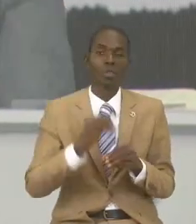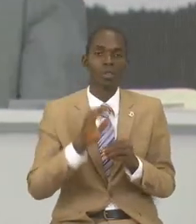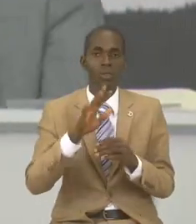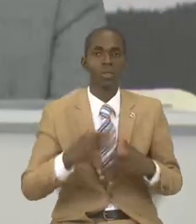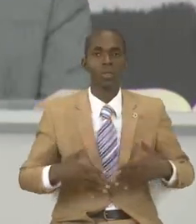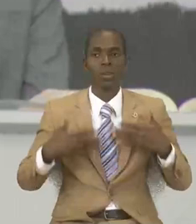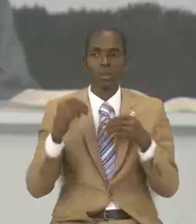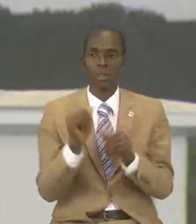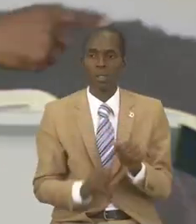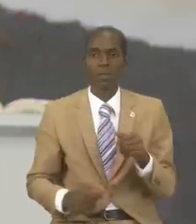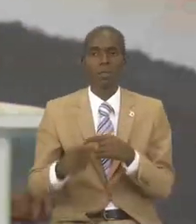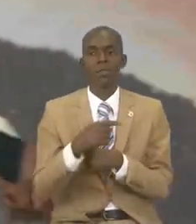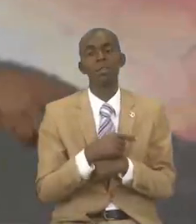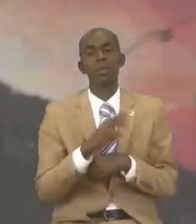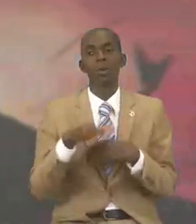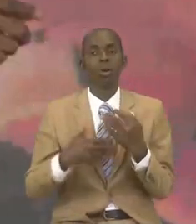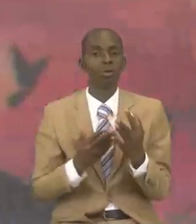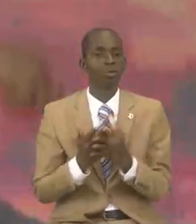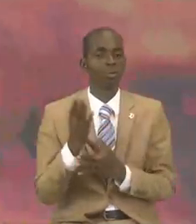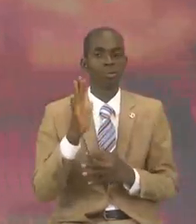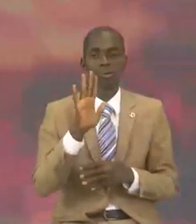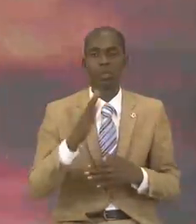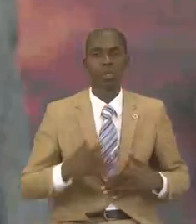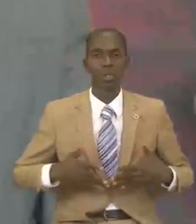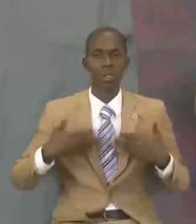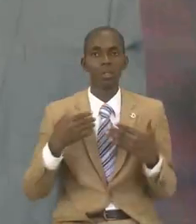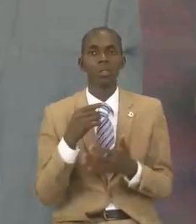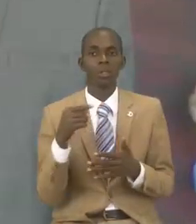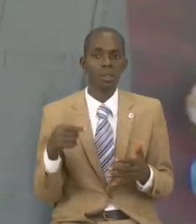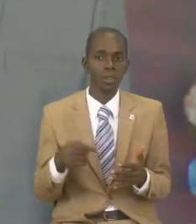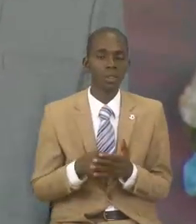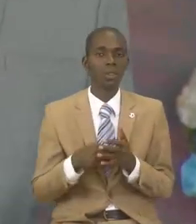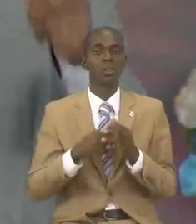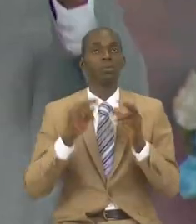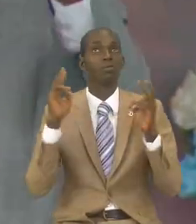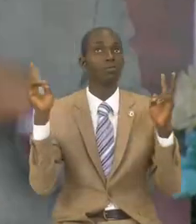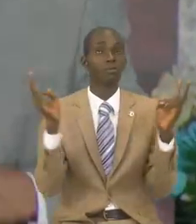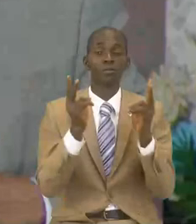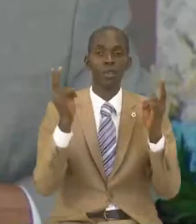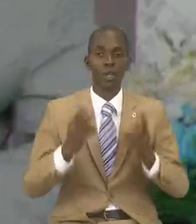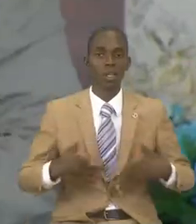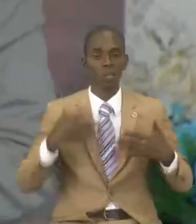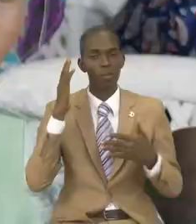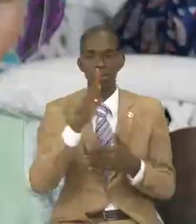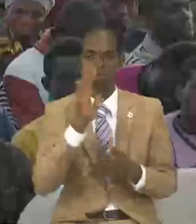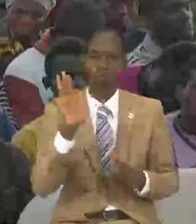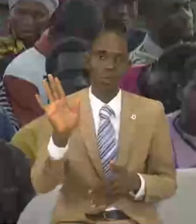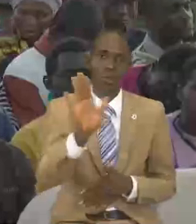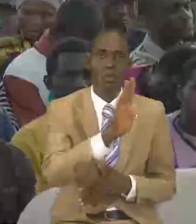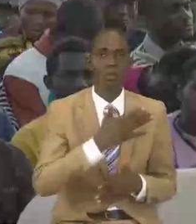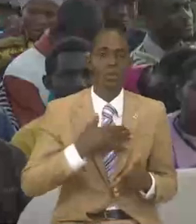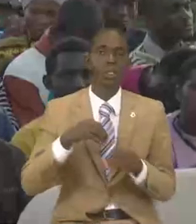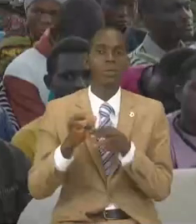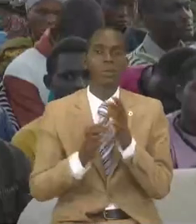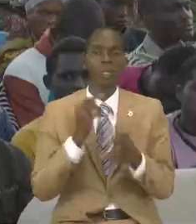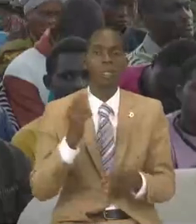vie, chaque jour, tout au long de votre vie, cette vie victorieuse sera à vous au nom